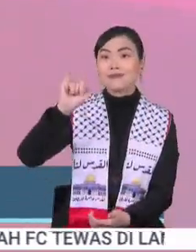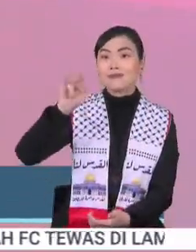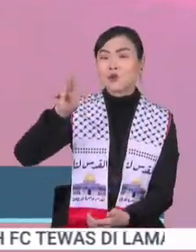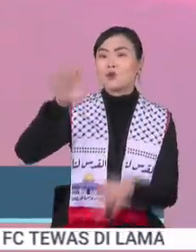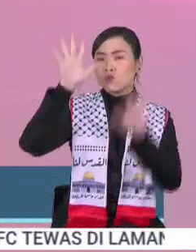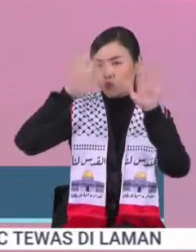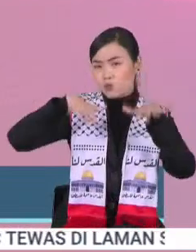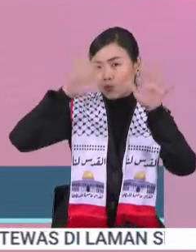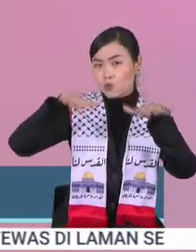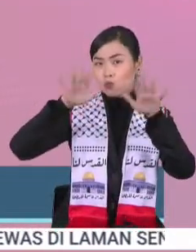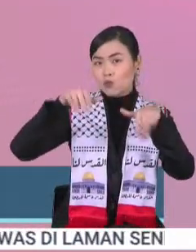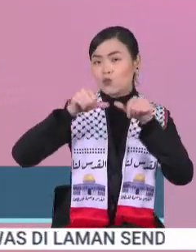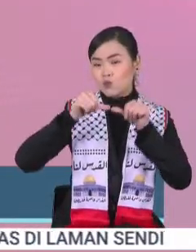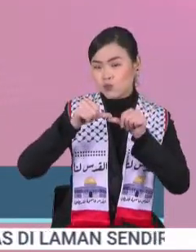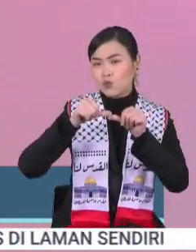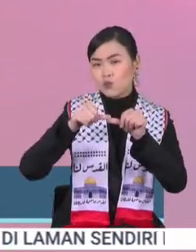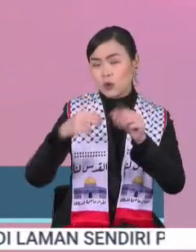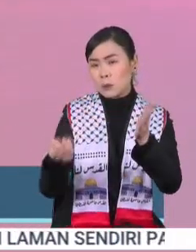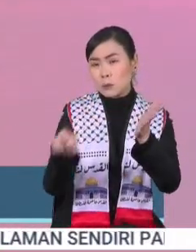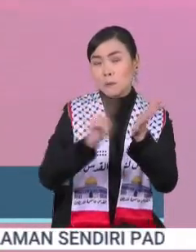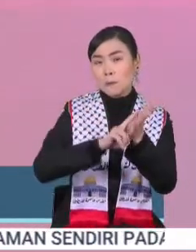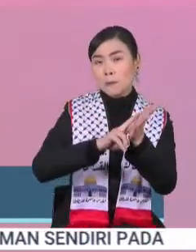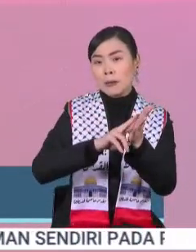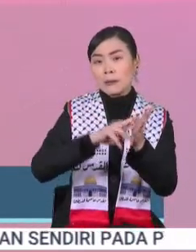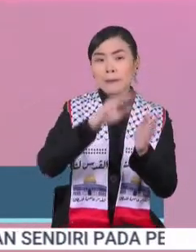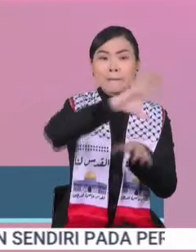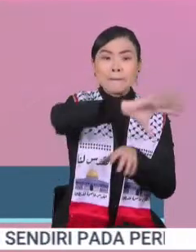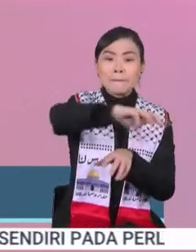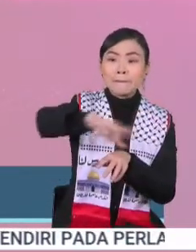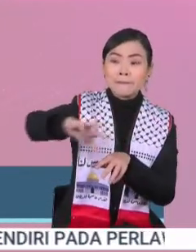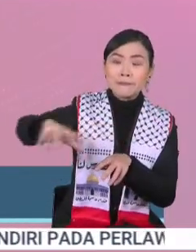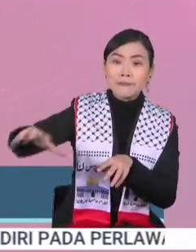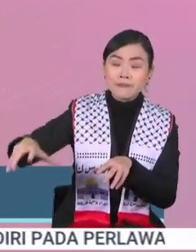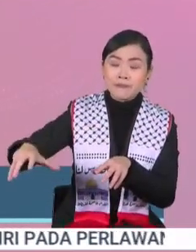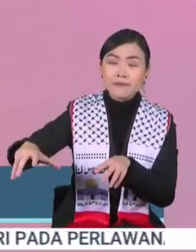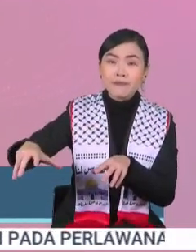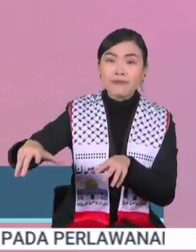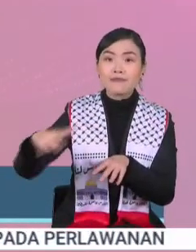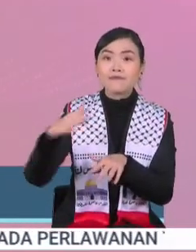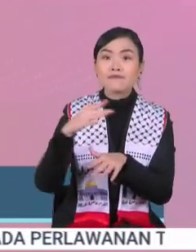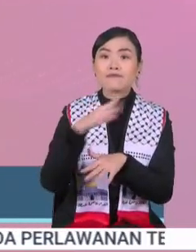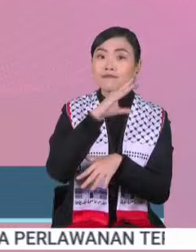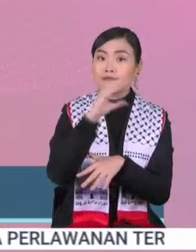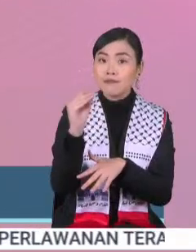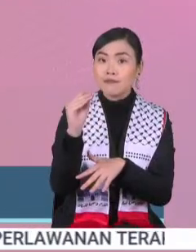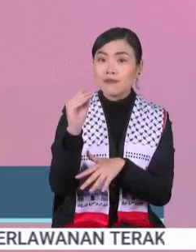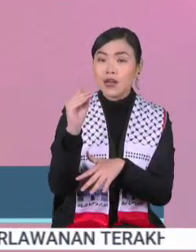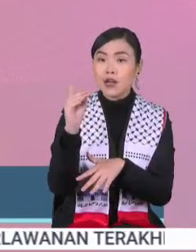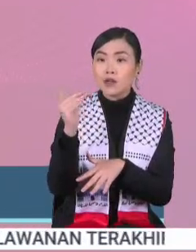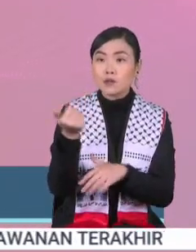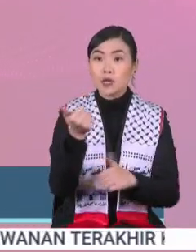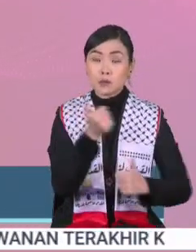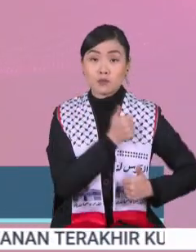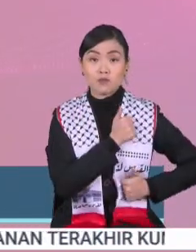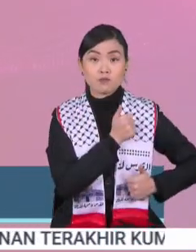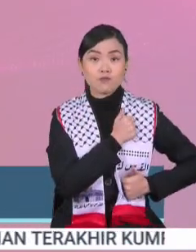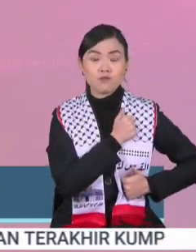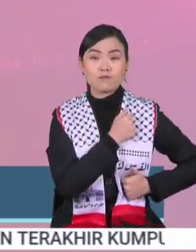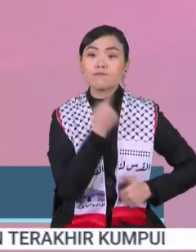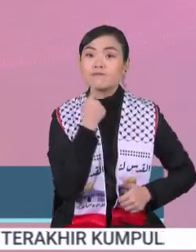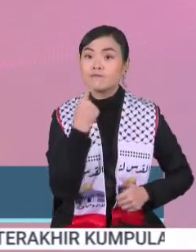hujan masih lagi direkodkan di beberapa kawasan dan menurut pegawai APM yang kami